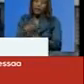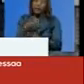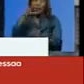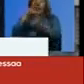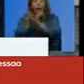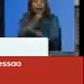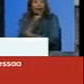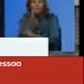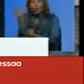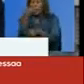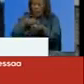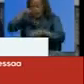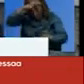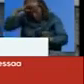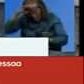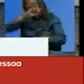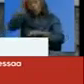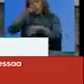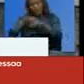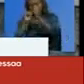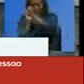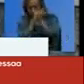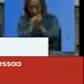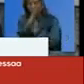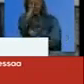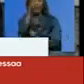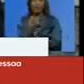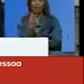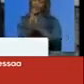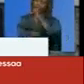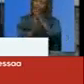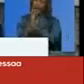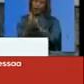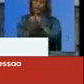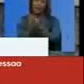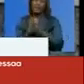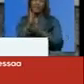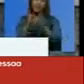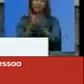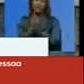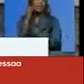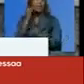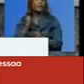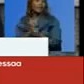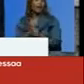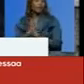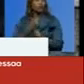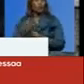የማናገባደደው ሁሌም ልፋት ሁሌም ትግል የሚጠይቅ የእድሜ ዘመን ሁሉ የቤት ስራችን